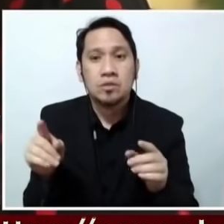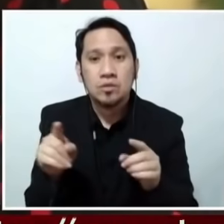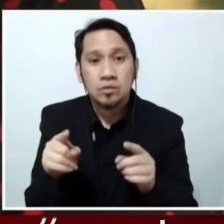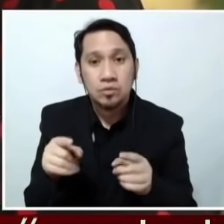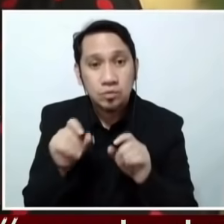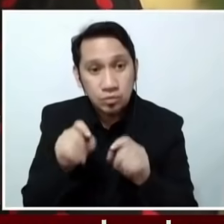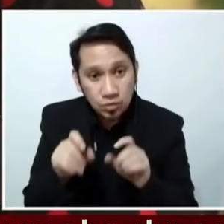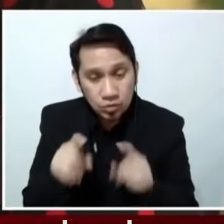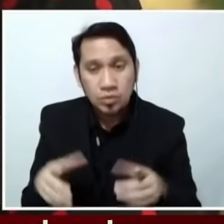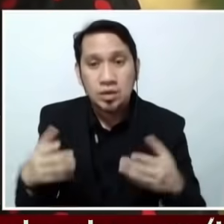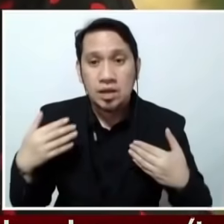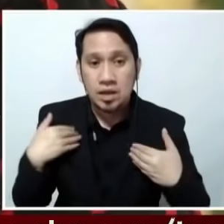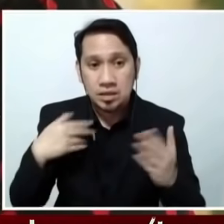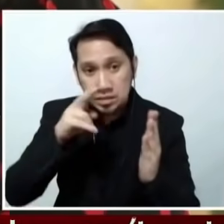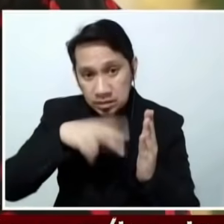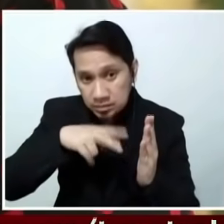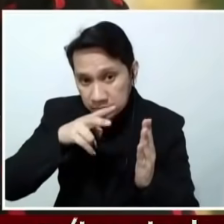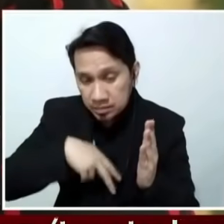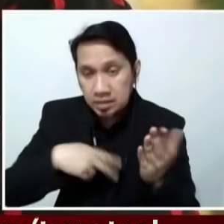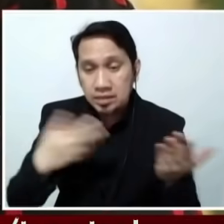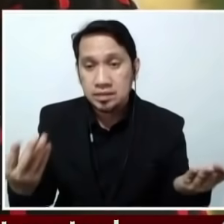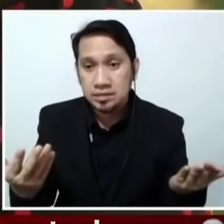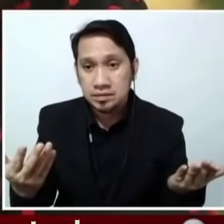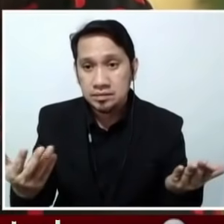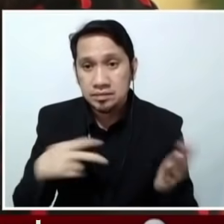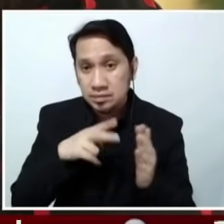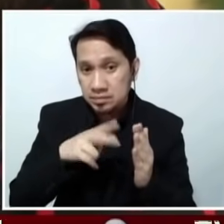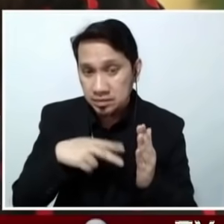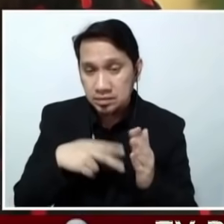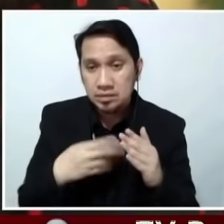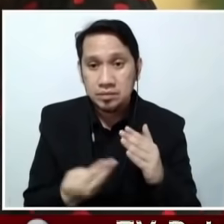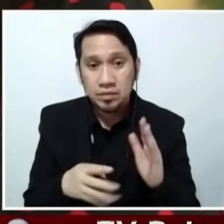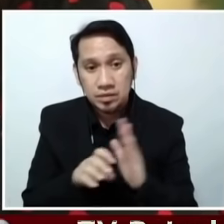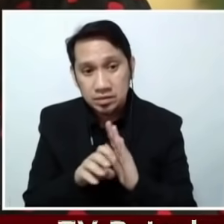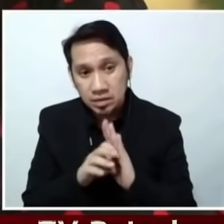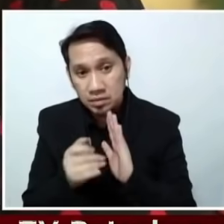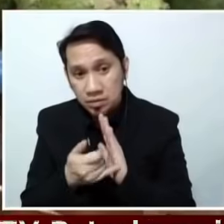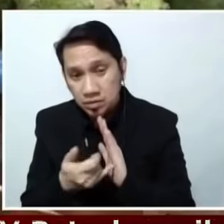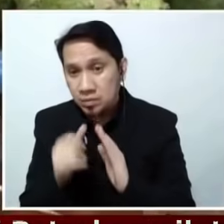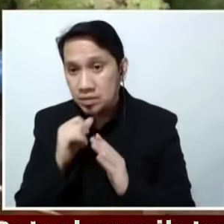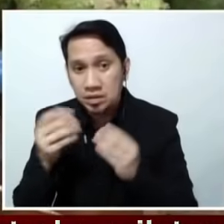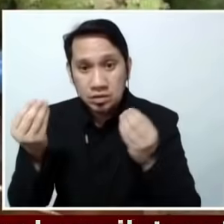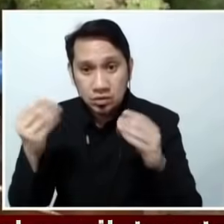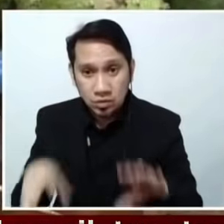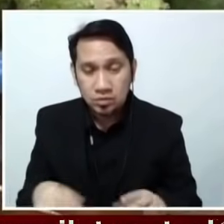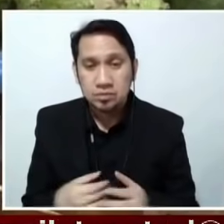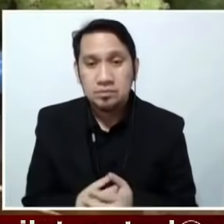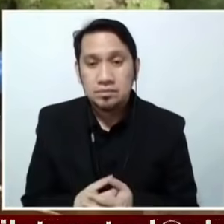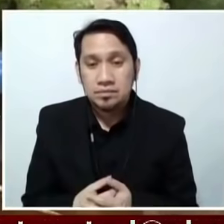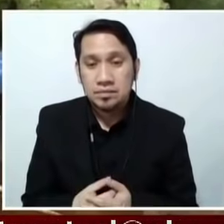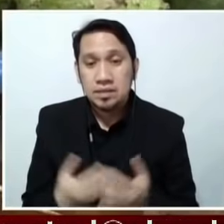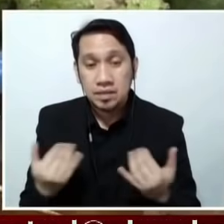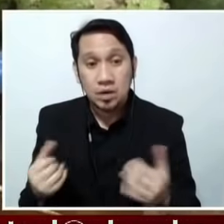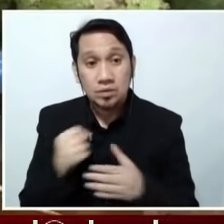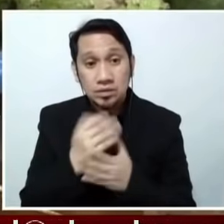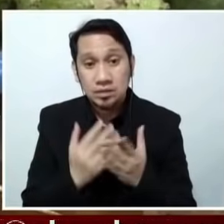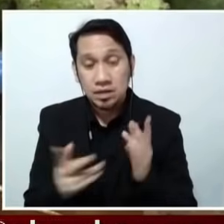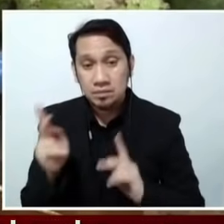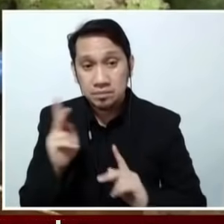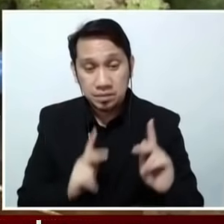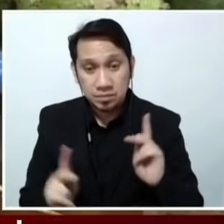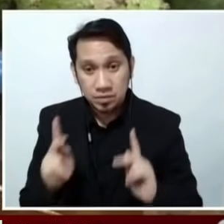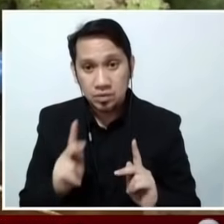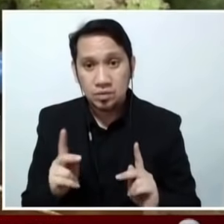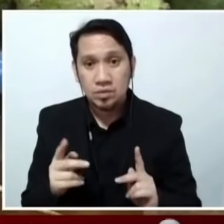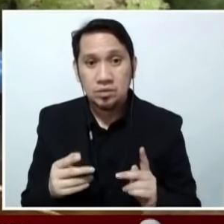Makapagbasa ng mga basic sight word para pag sumasakay ng mga jeep, hindi naliligaw. Meron yung ibang tao na porket kulot po